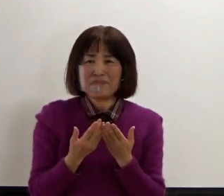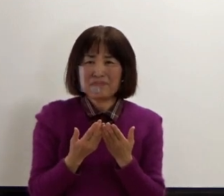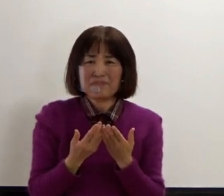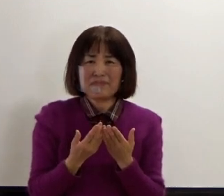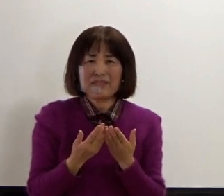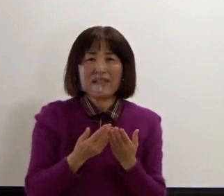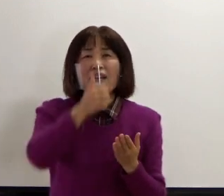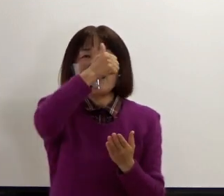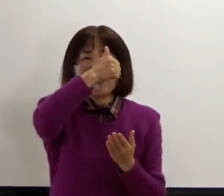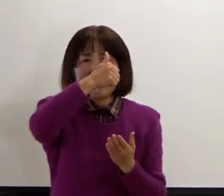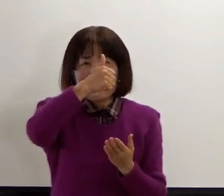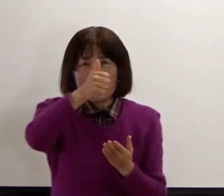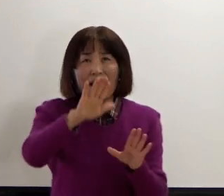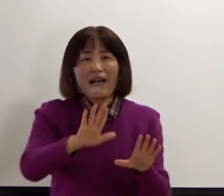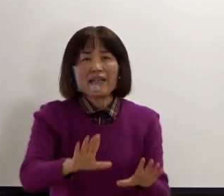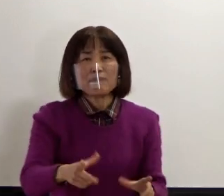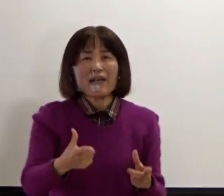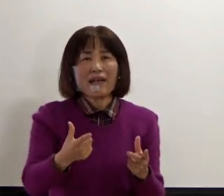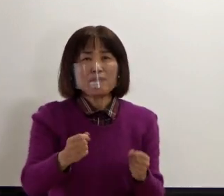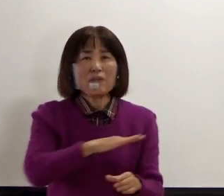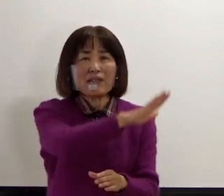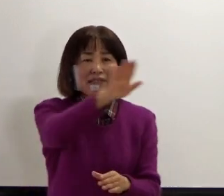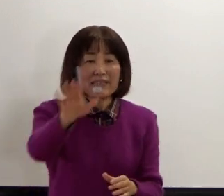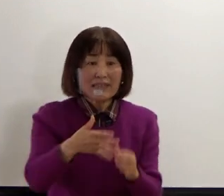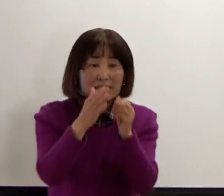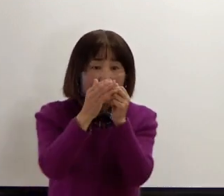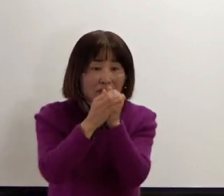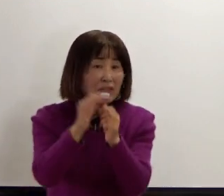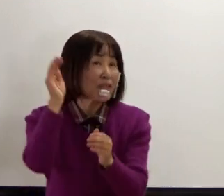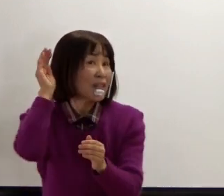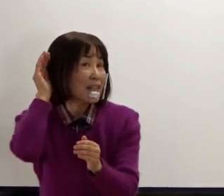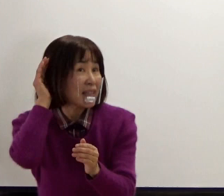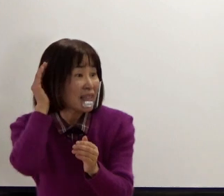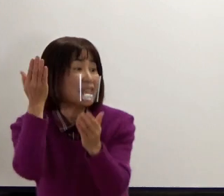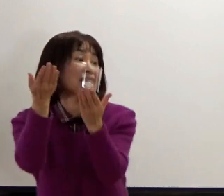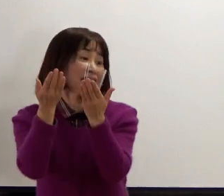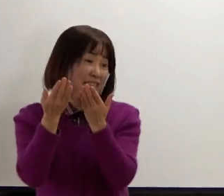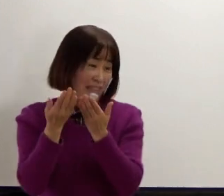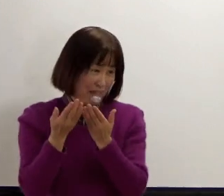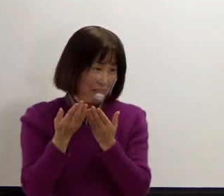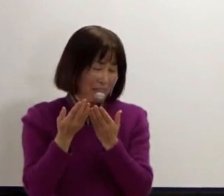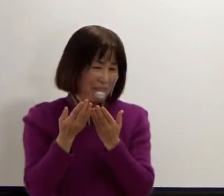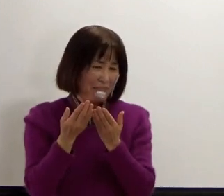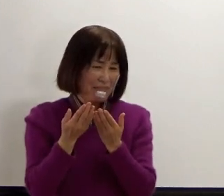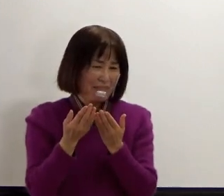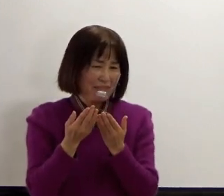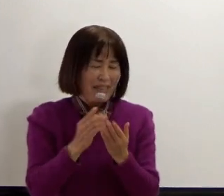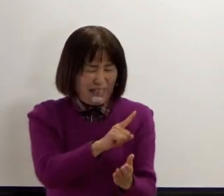を傾けておられて、そしてふさわしい時に主の技が起こるんだと。